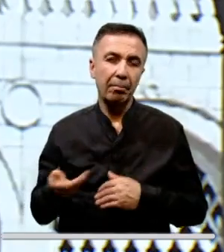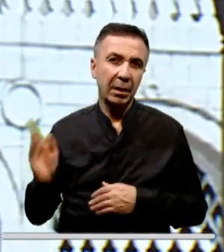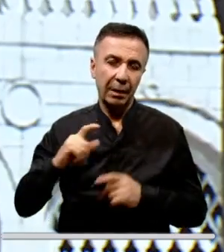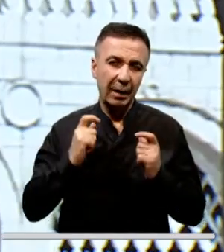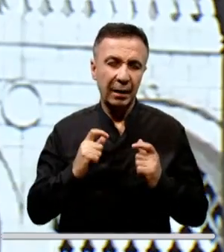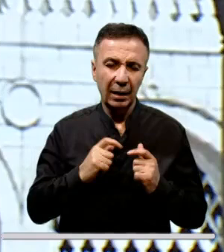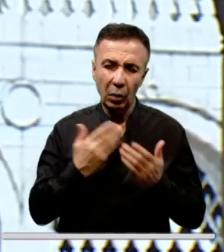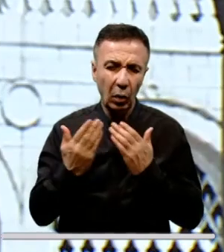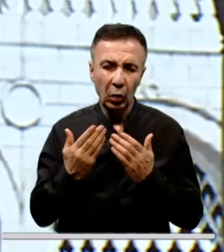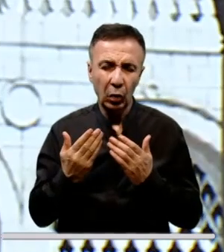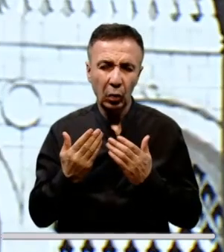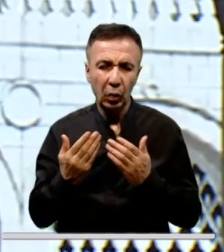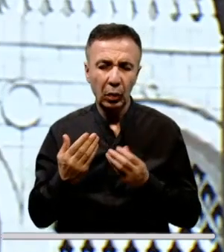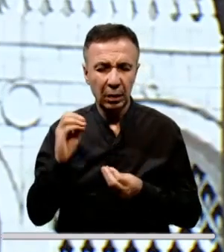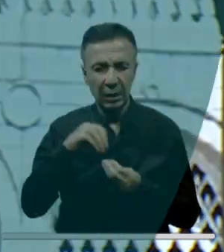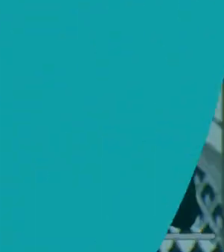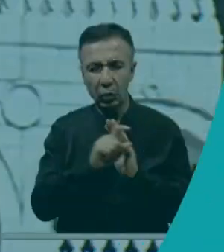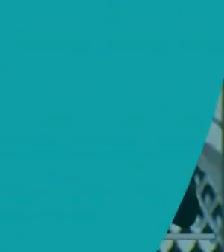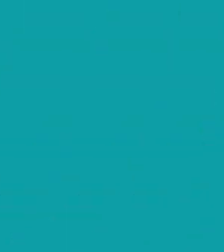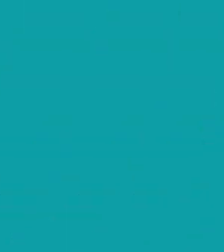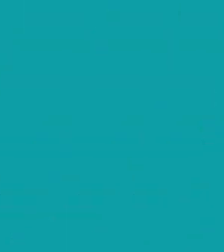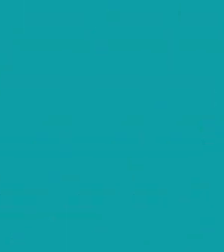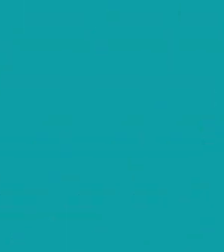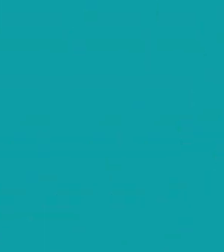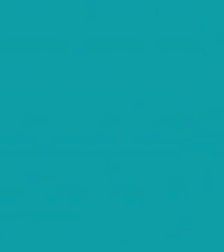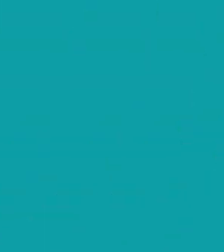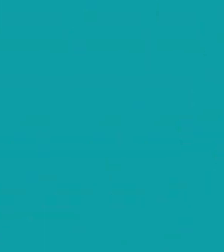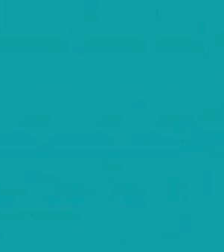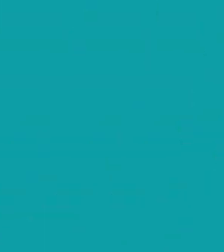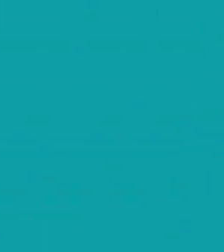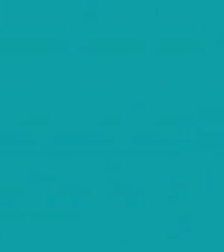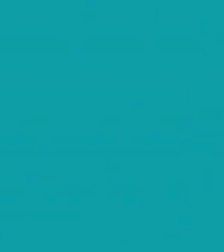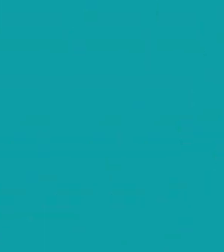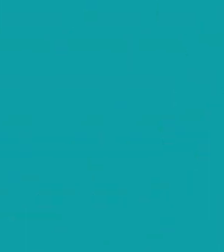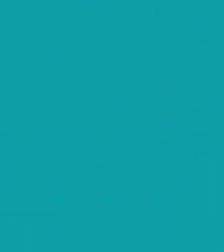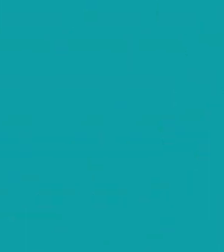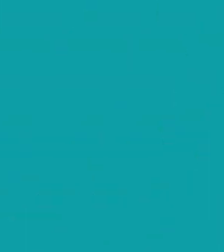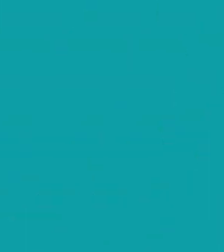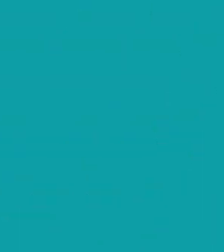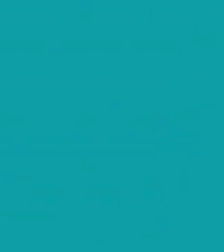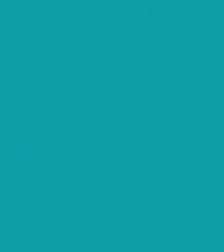devam ederim ve bu da bir sakınca sıkıntı olmaz Eyvallah hocam Çok teşekkür ederiz inşallah anlaşılmıştır